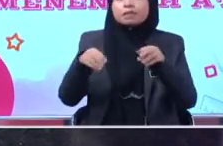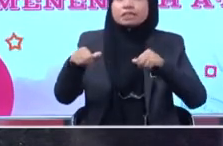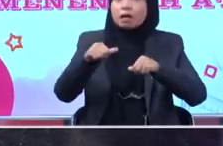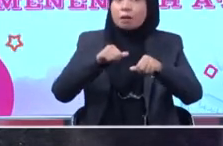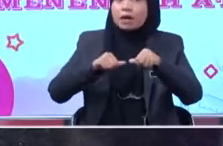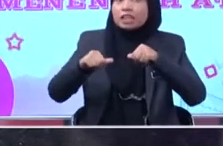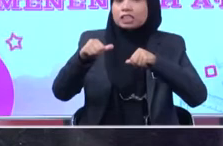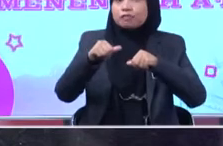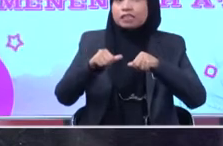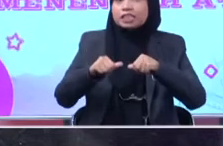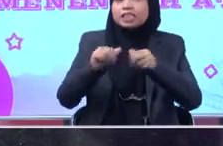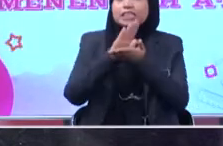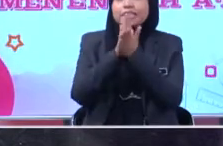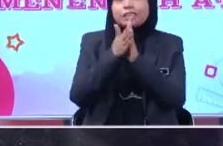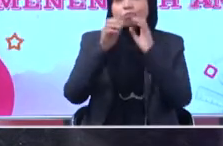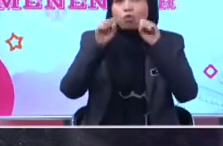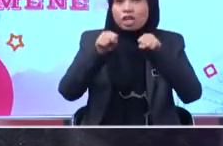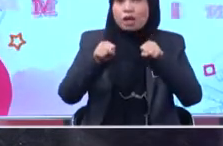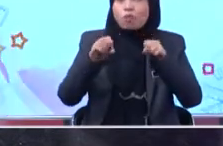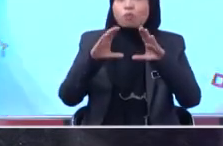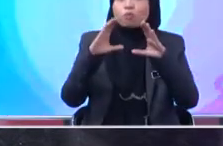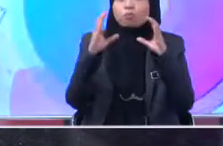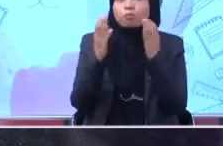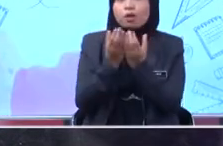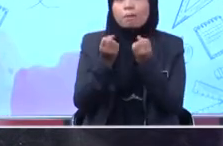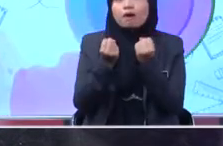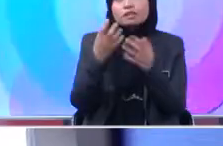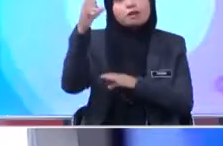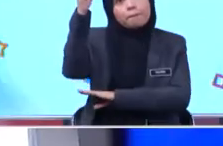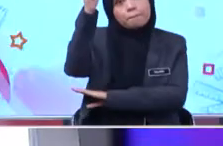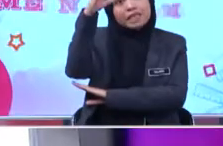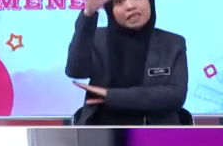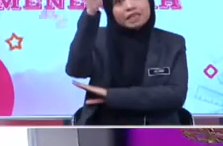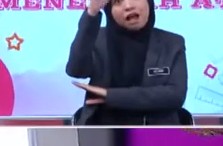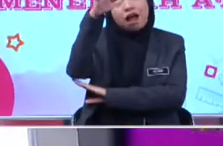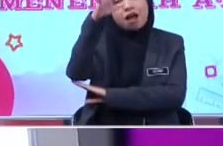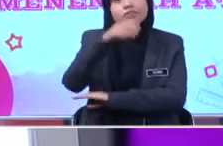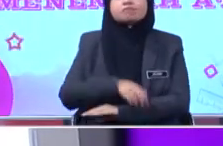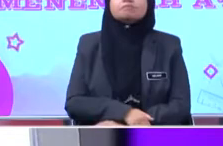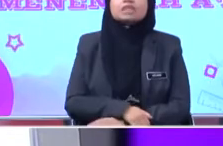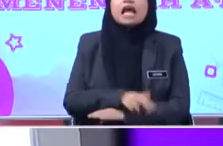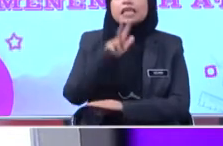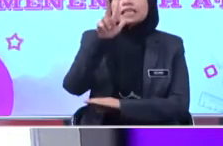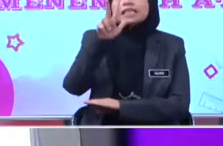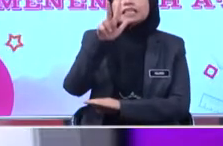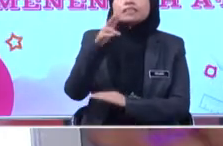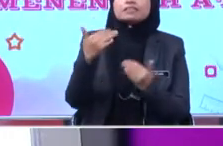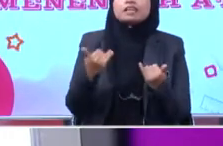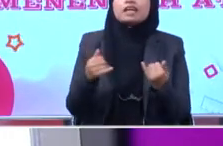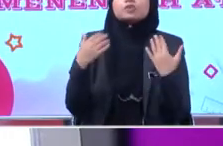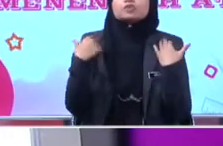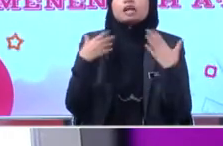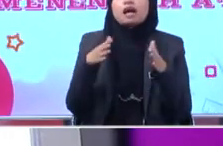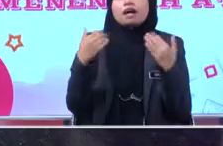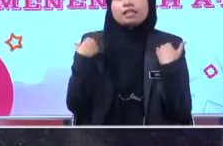kumpul di hutan lagi baik itu dia tadi kita udah kumpul 369 kita